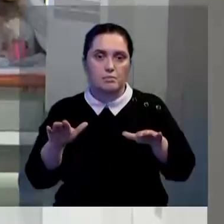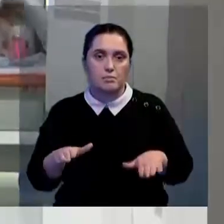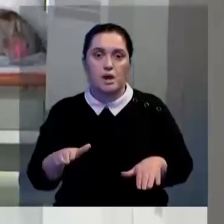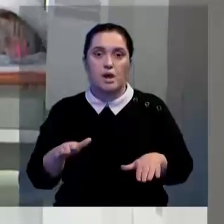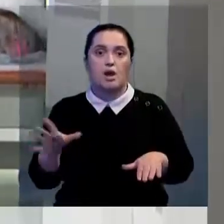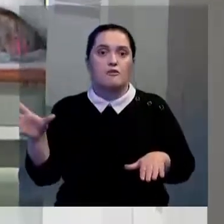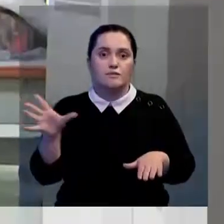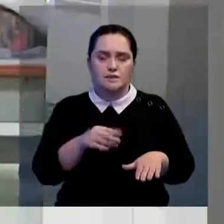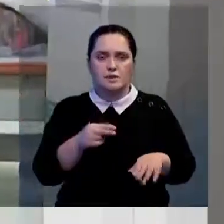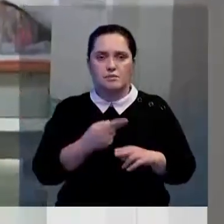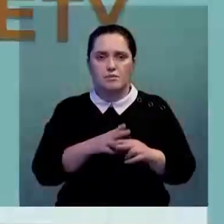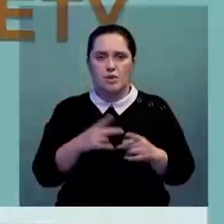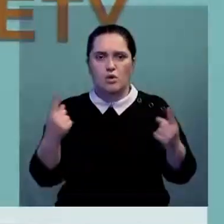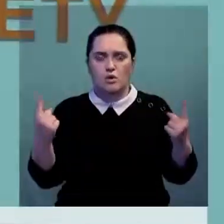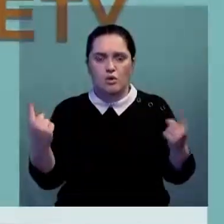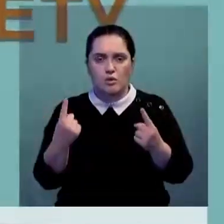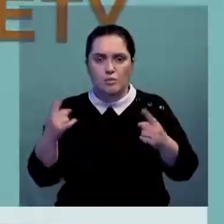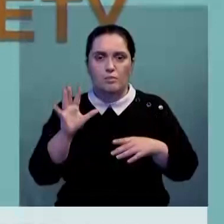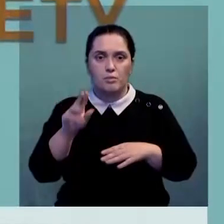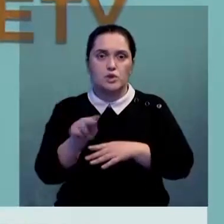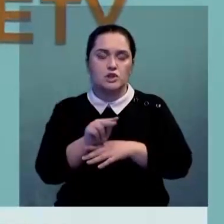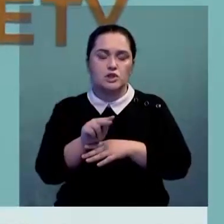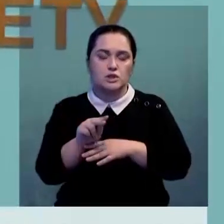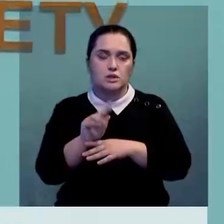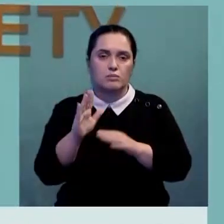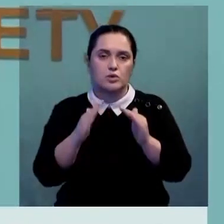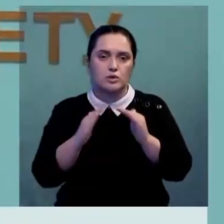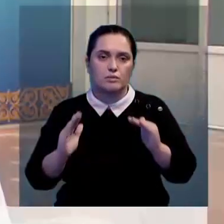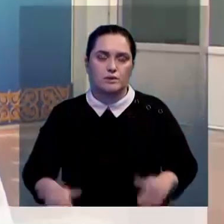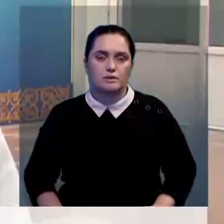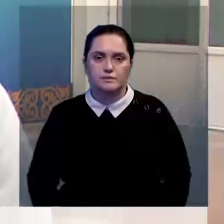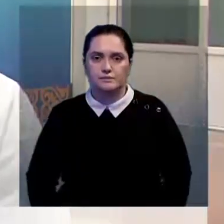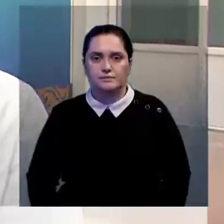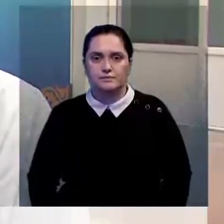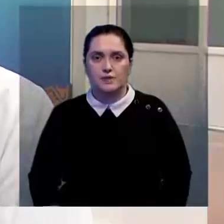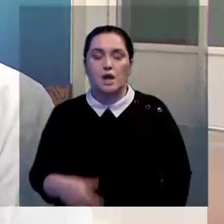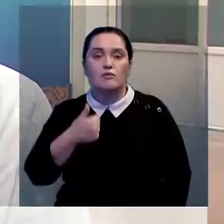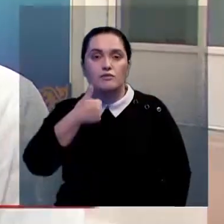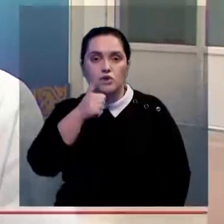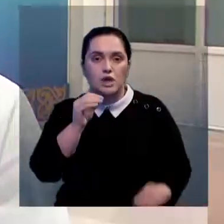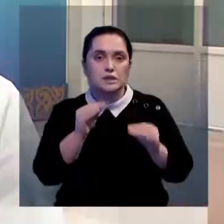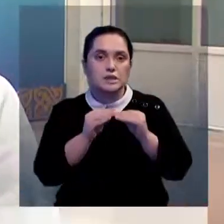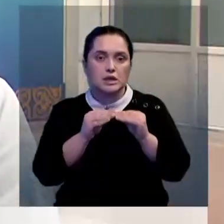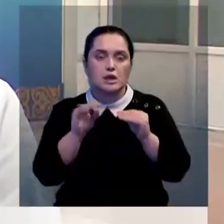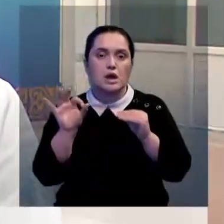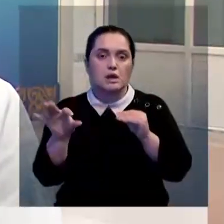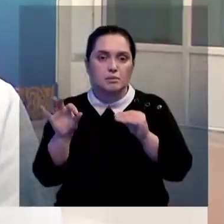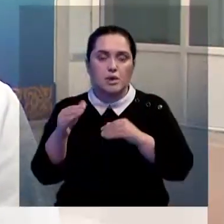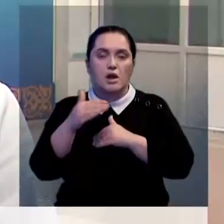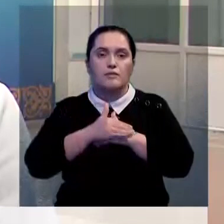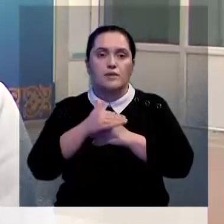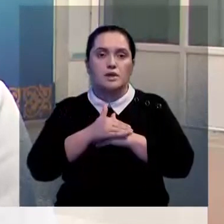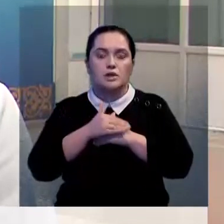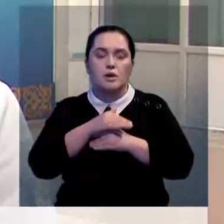водителя, отделались незначительными травмами и будут лечиться амбулаторно. Вчера, 10 октября, вечером,